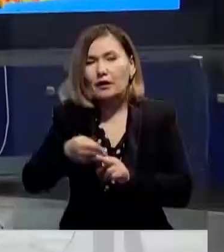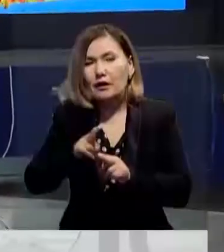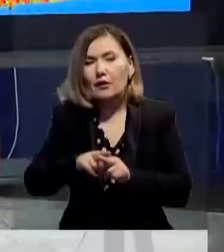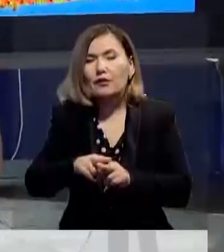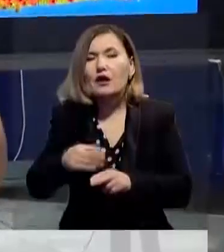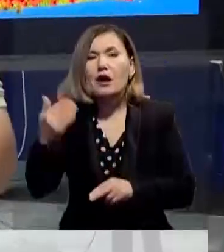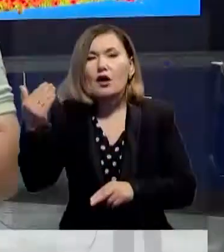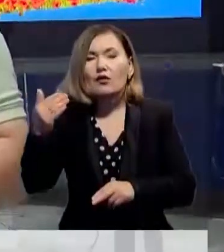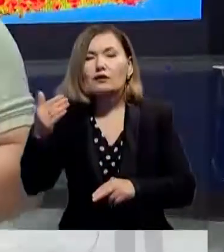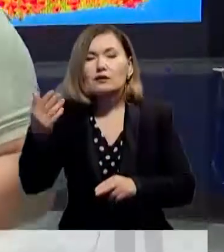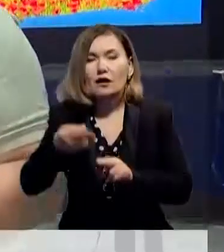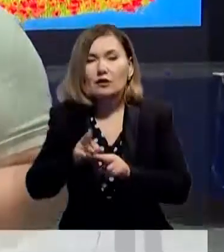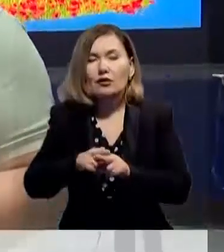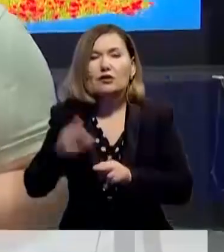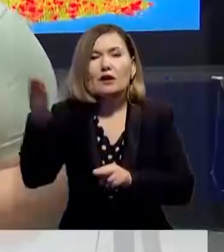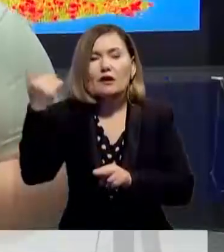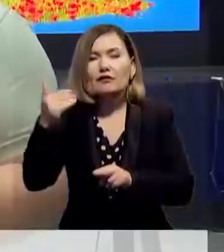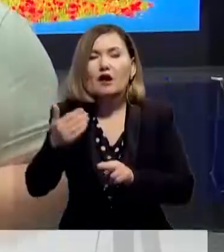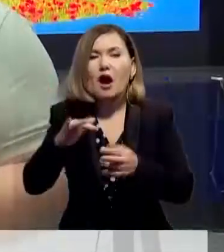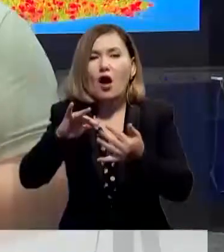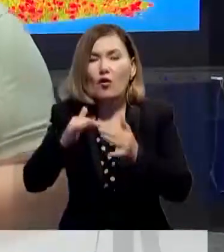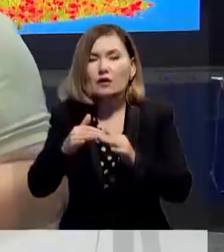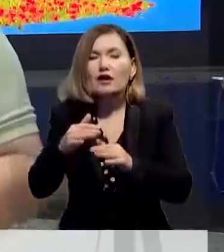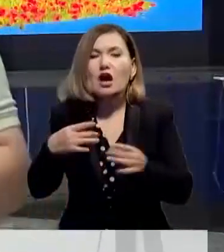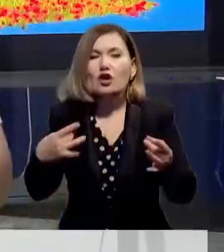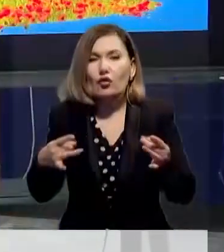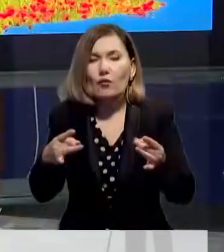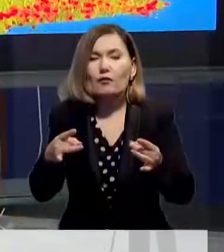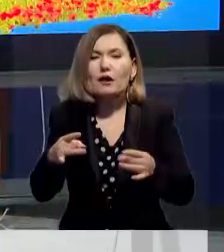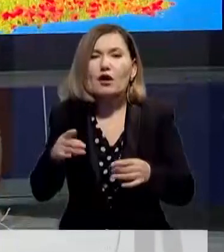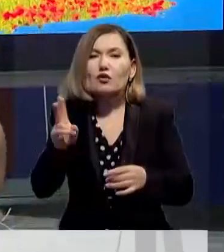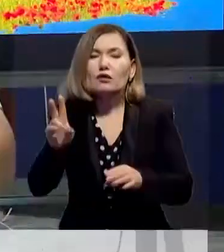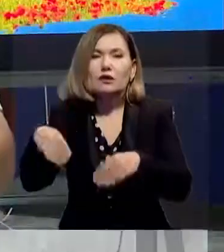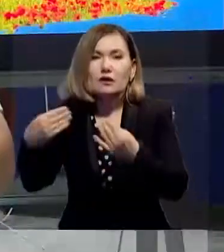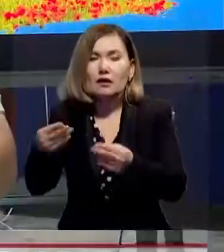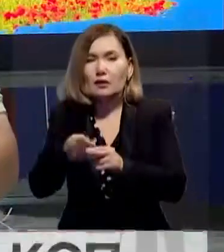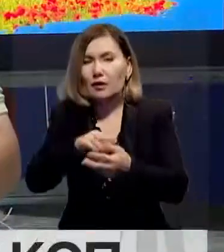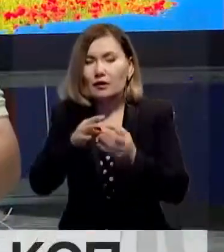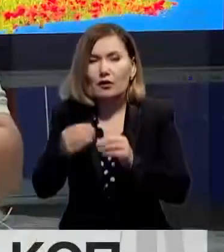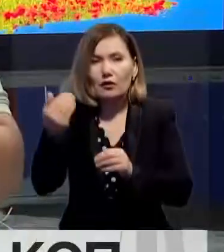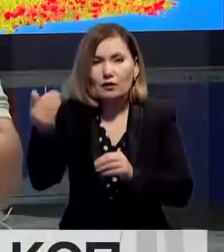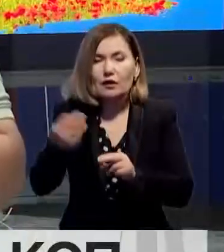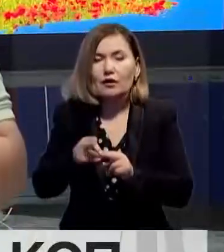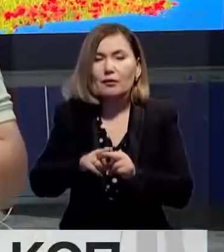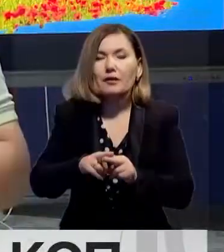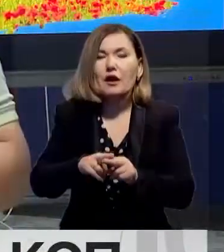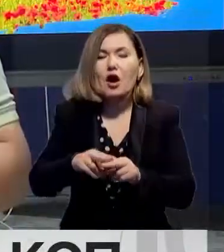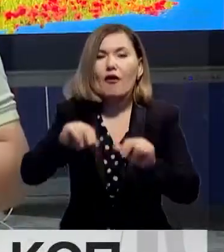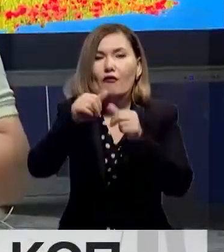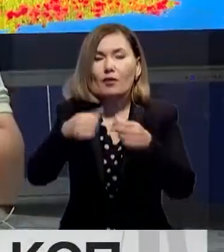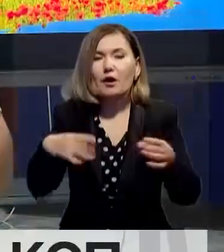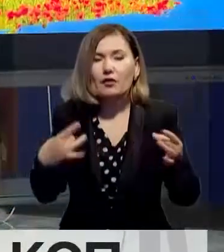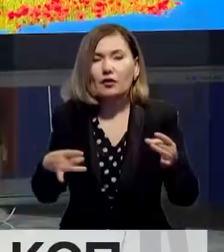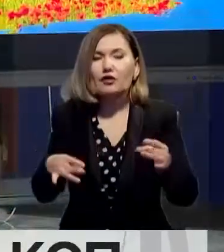экспедиция кезінде ауыл азаматы тапсырған көрінеді. Нақты қай жылы жасалған белгісіз. Зерттеушілердің пайымдауынша бұндай формадағы